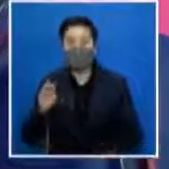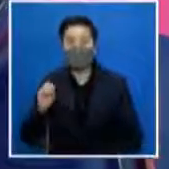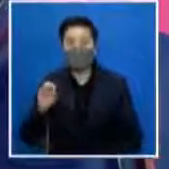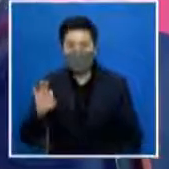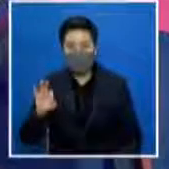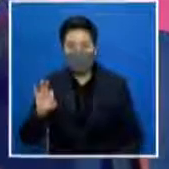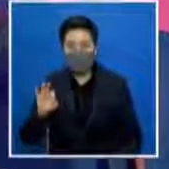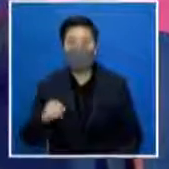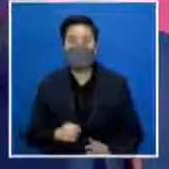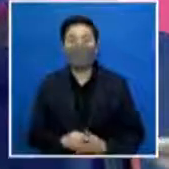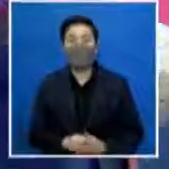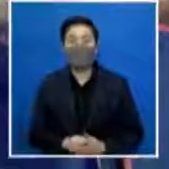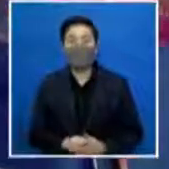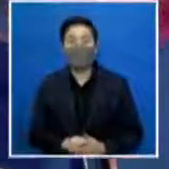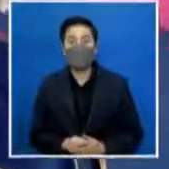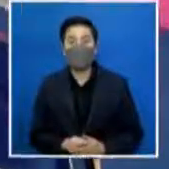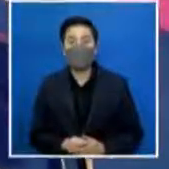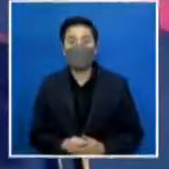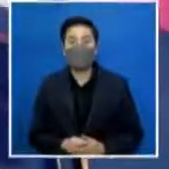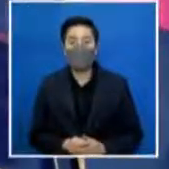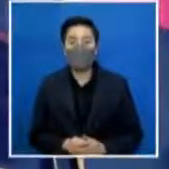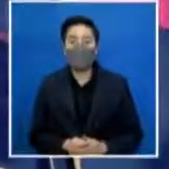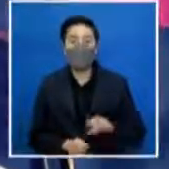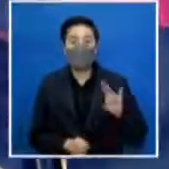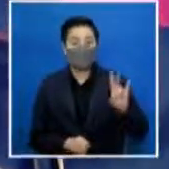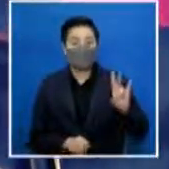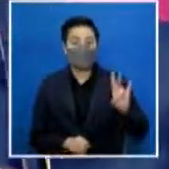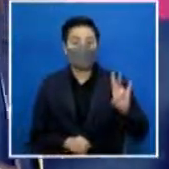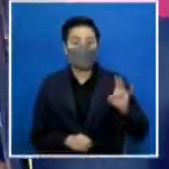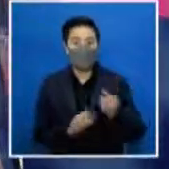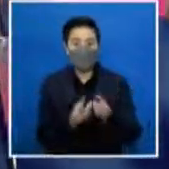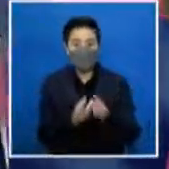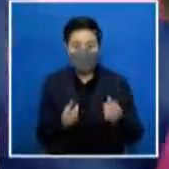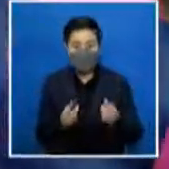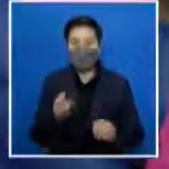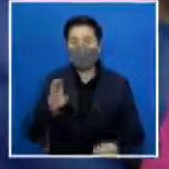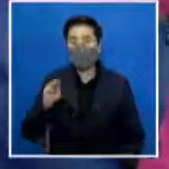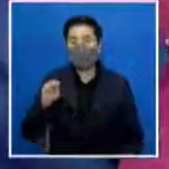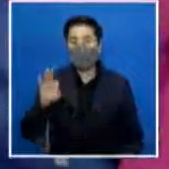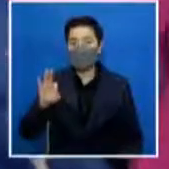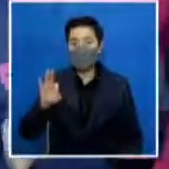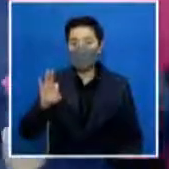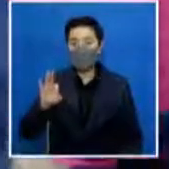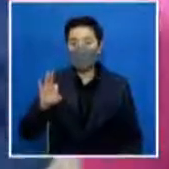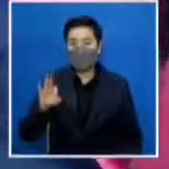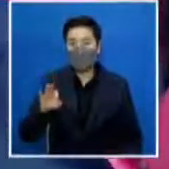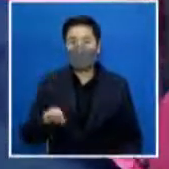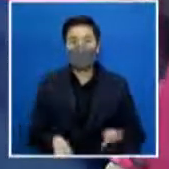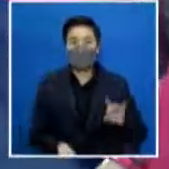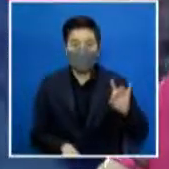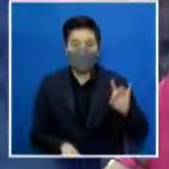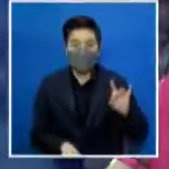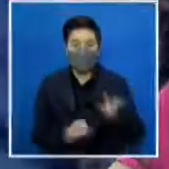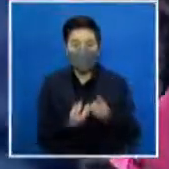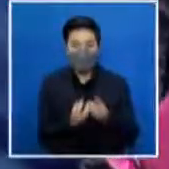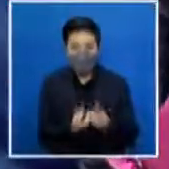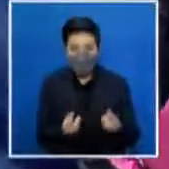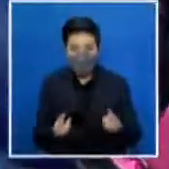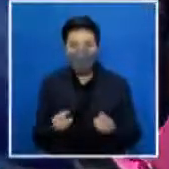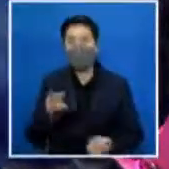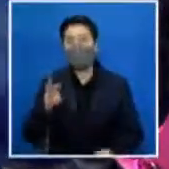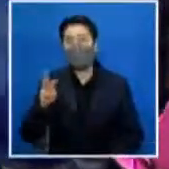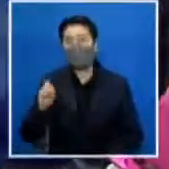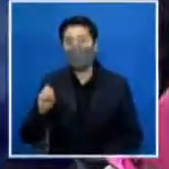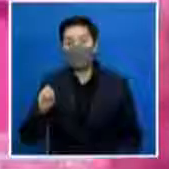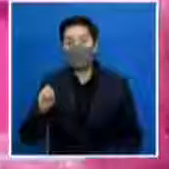59ลูกงวดที่7จำนวน49ลูกงวดที่8จำนวน60